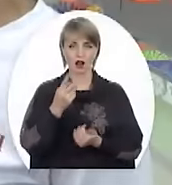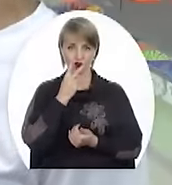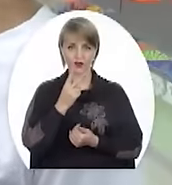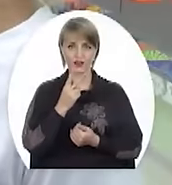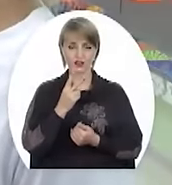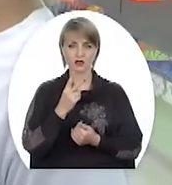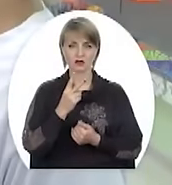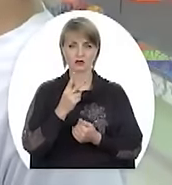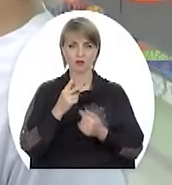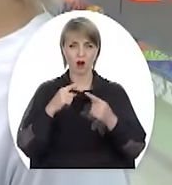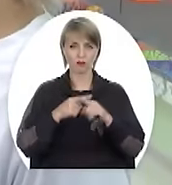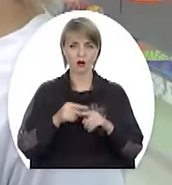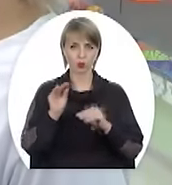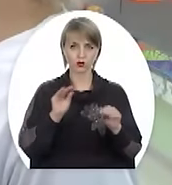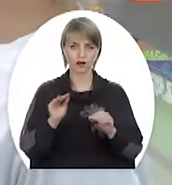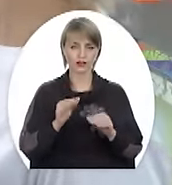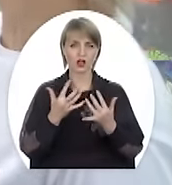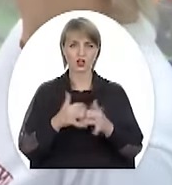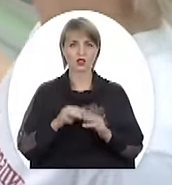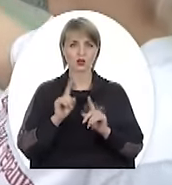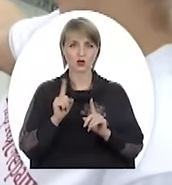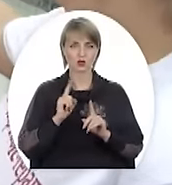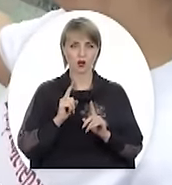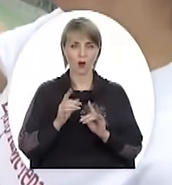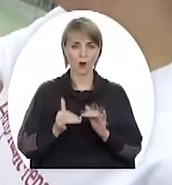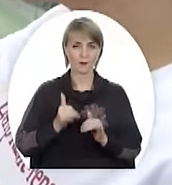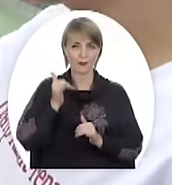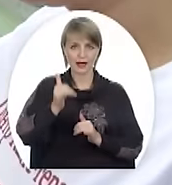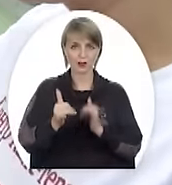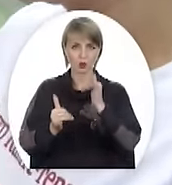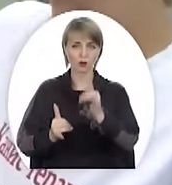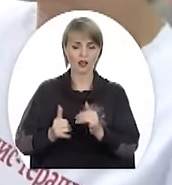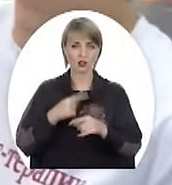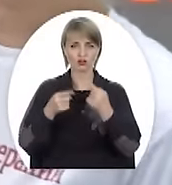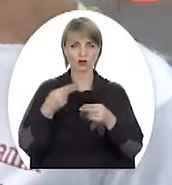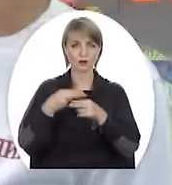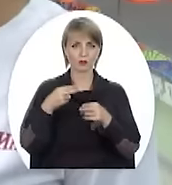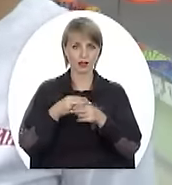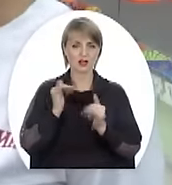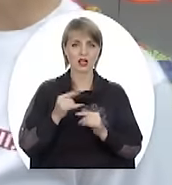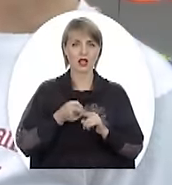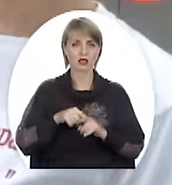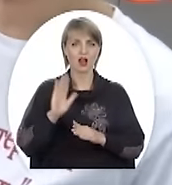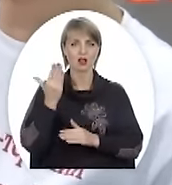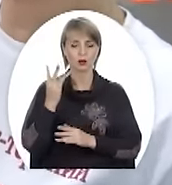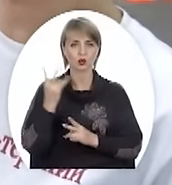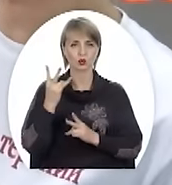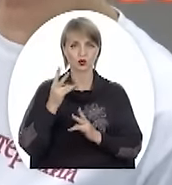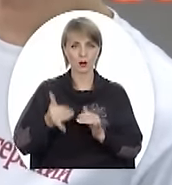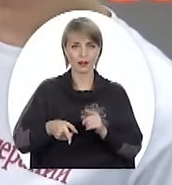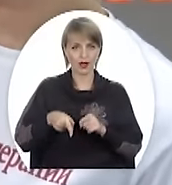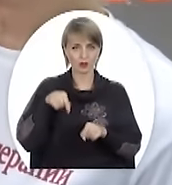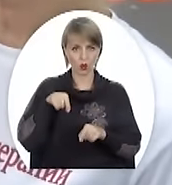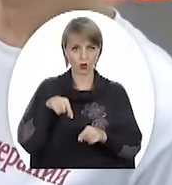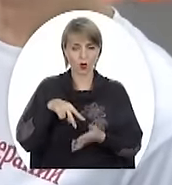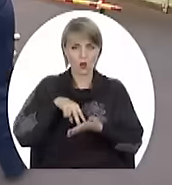Как вы видите, оборудование рассчитано на что? Что вот переступать через препятствия. Для этого ребенку нужно поднять ногу, устоять